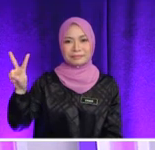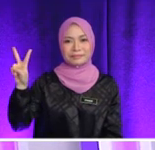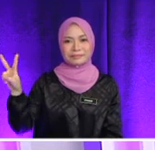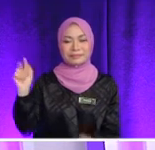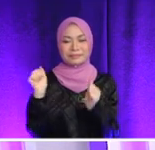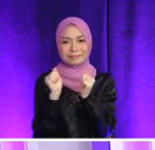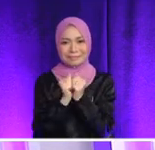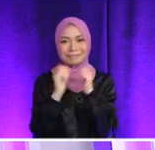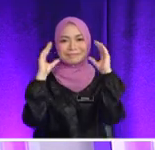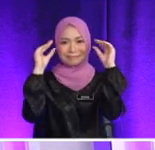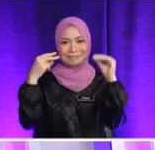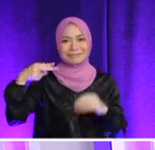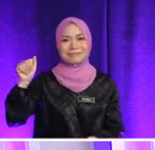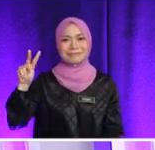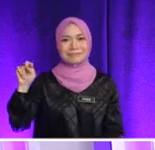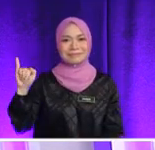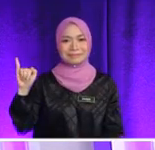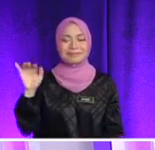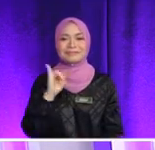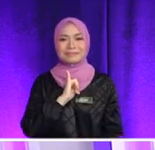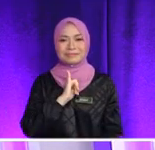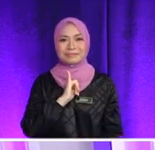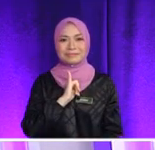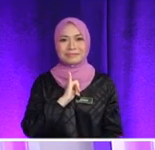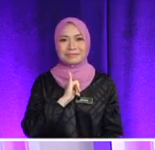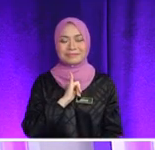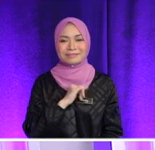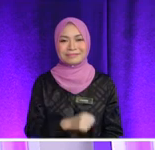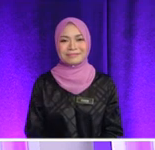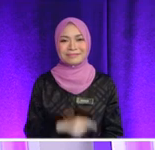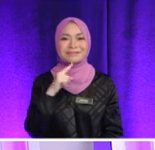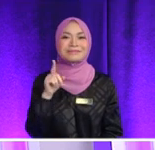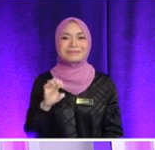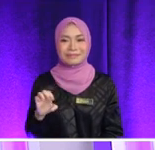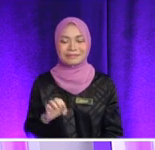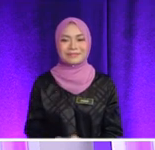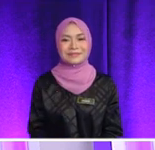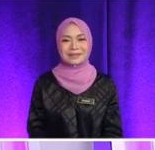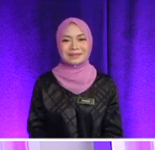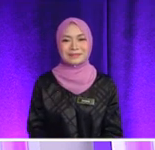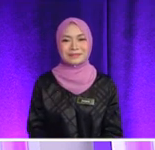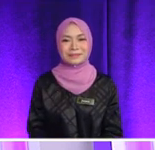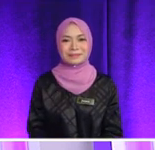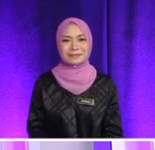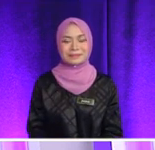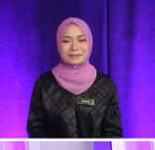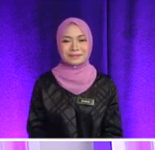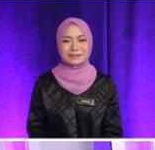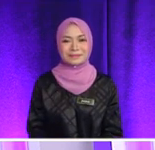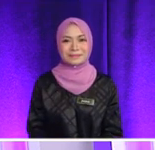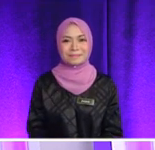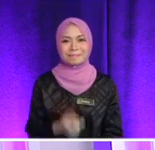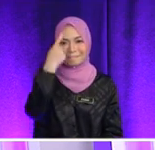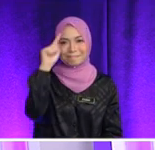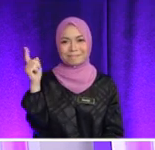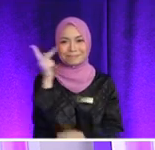Muhammad Yunus dan Curug bahasa isyarat kita cek gusaimi Zainal Abidin Oke untuk segmen kali